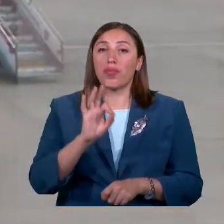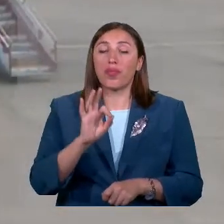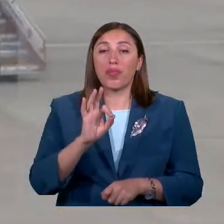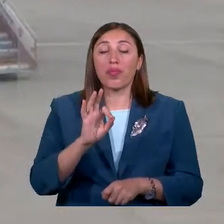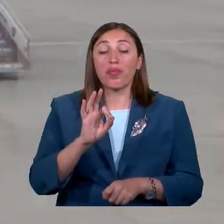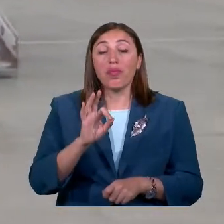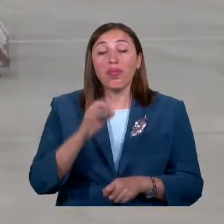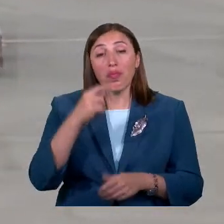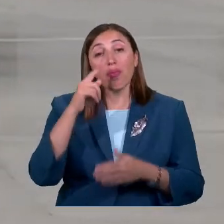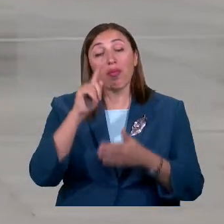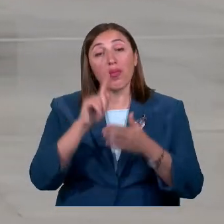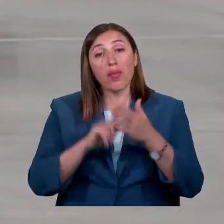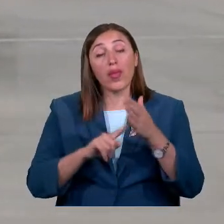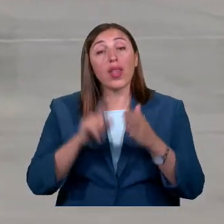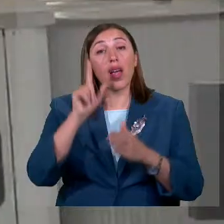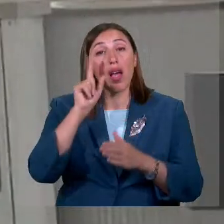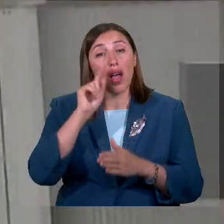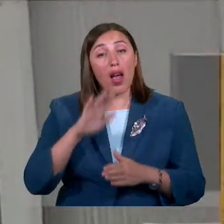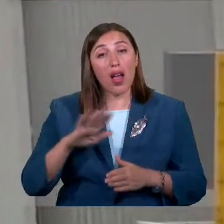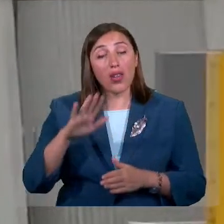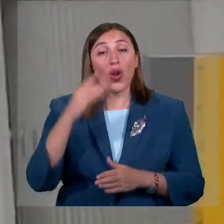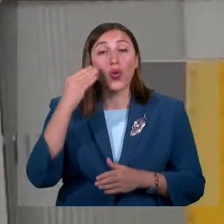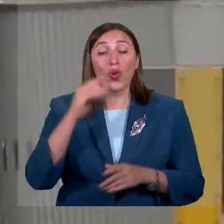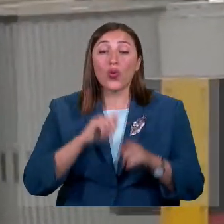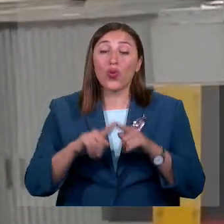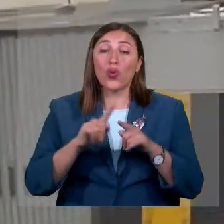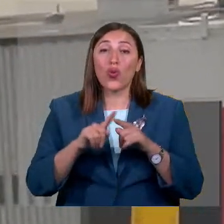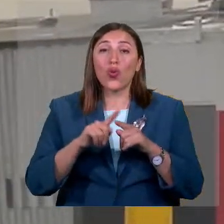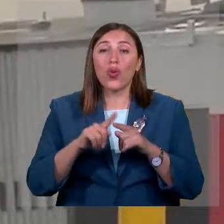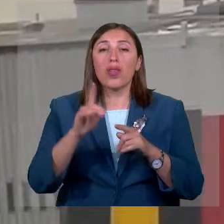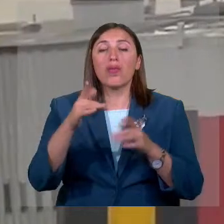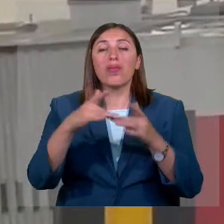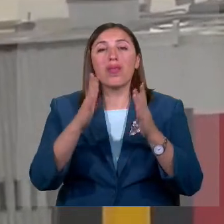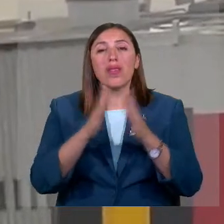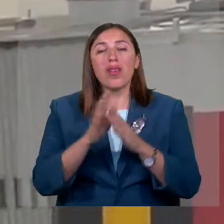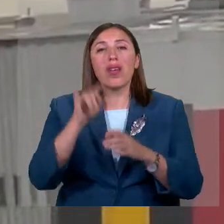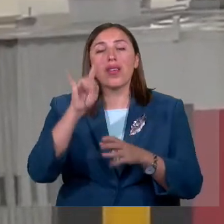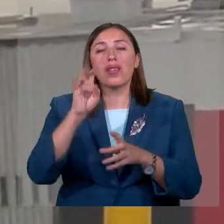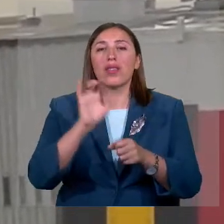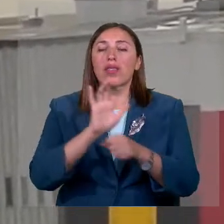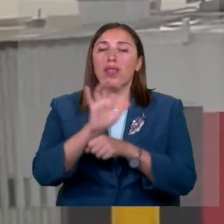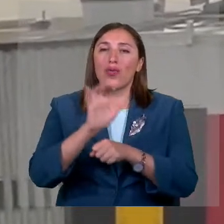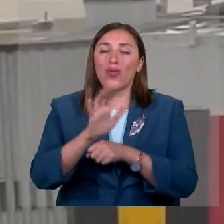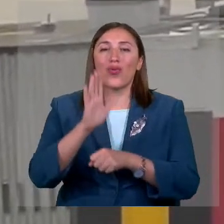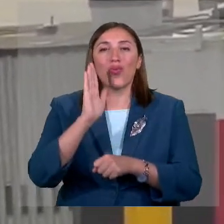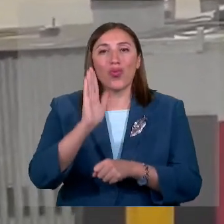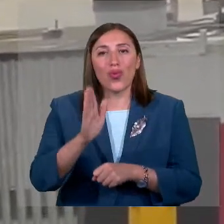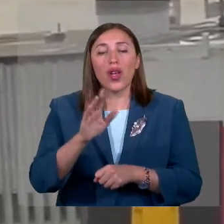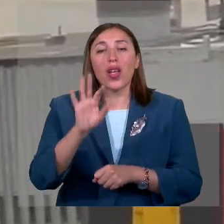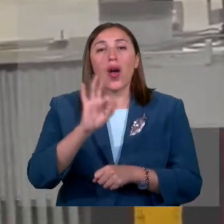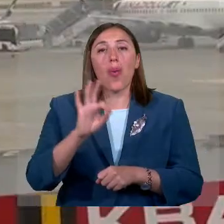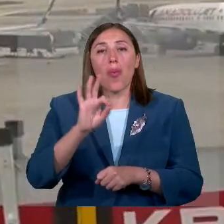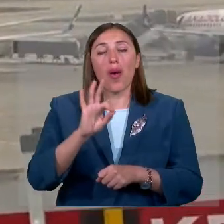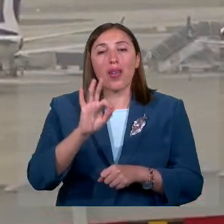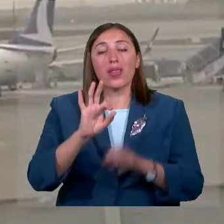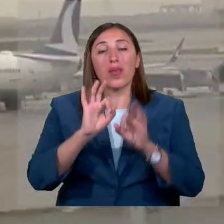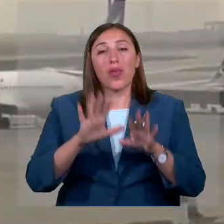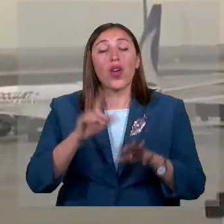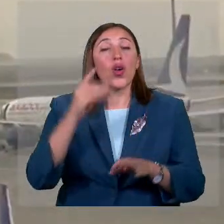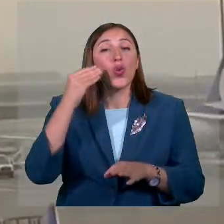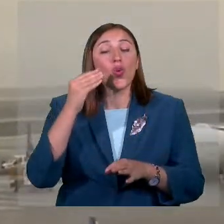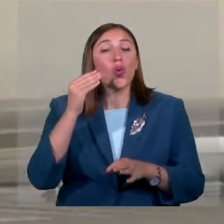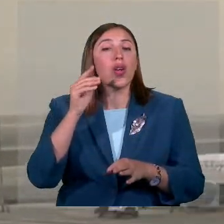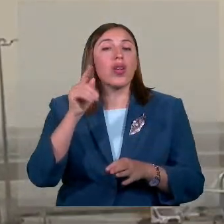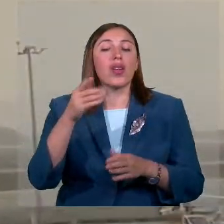Մեծ է հավանականությունը, որ Հայաստանն ու Թուրքիան շուտով սկսեն Բեռների ուղիղ ավիափոխադրումներ անել։ Ազատությանը հայտնեց Թուրքիայի հետ